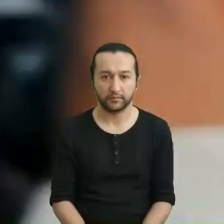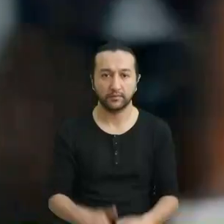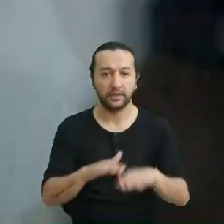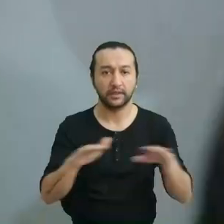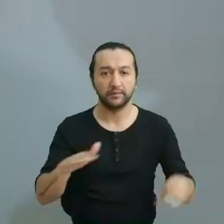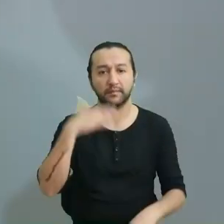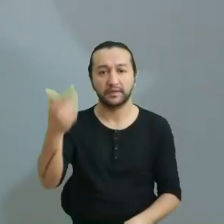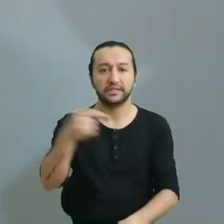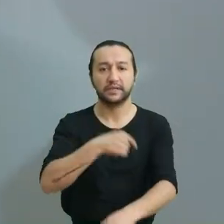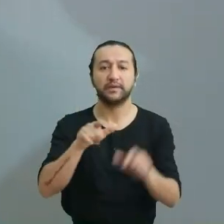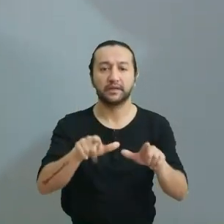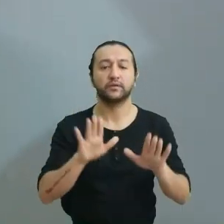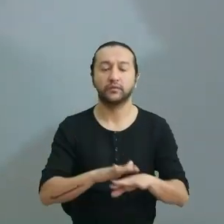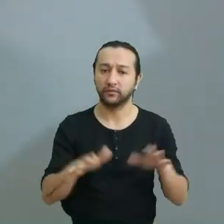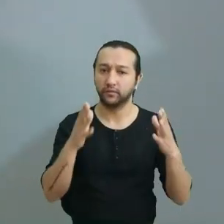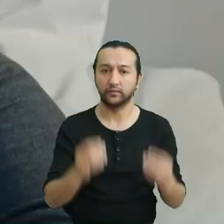Tamam, başka serum'a gerek yok.